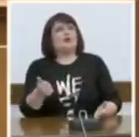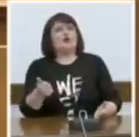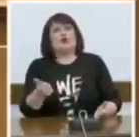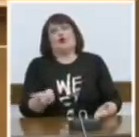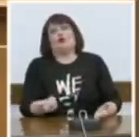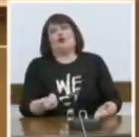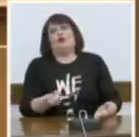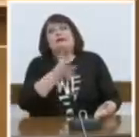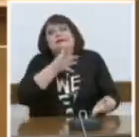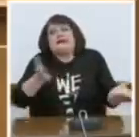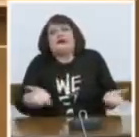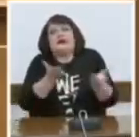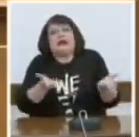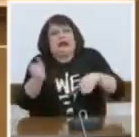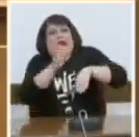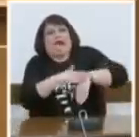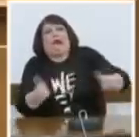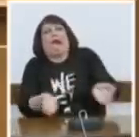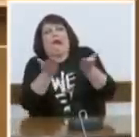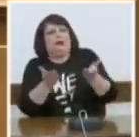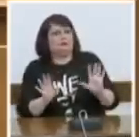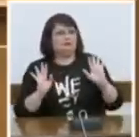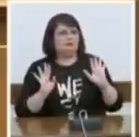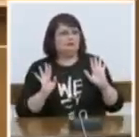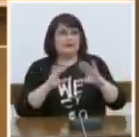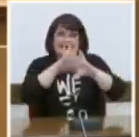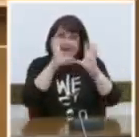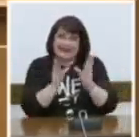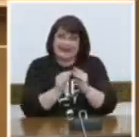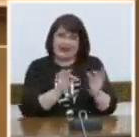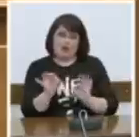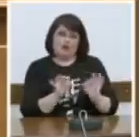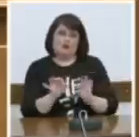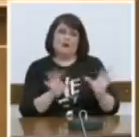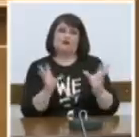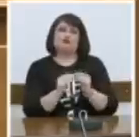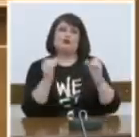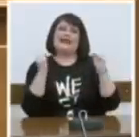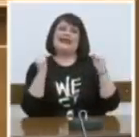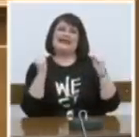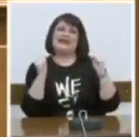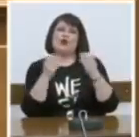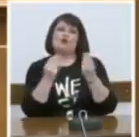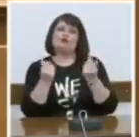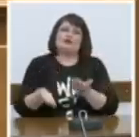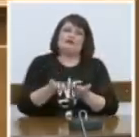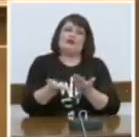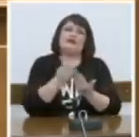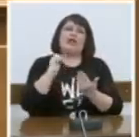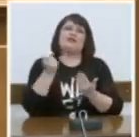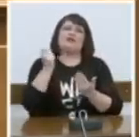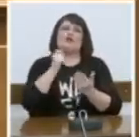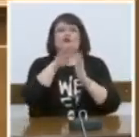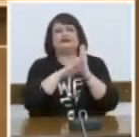εγχείρησης. Από την άλλη μεριά, ο ΣΥΡΙΖΑ έχει παρουσιάσει ένα συνεκτικό και ολοκληρωμένο σχέδιο για την υγεία. Με ουσιαστική ενίσχυση του συστήματος υγείας που έχει ένα